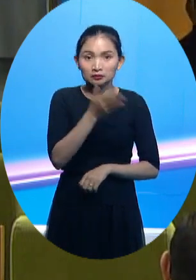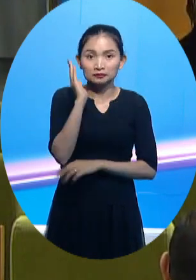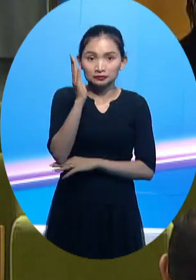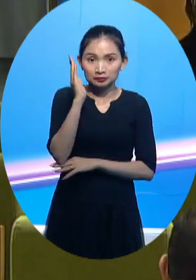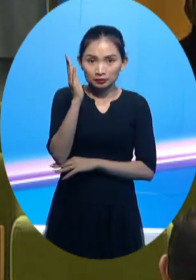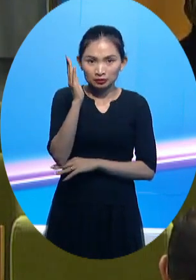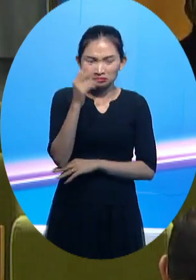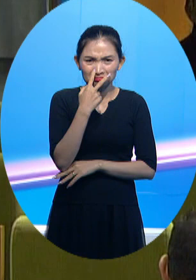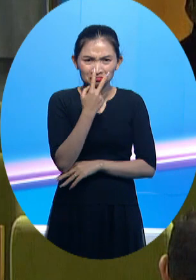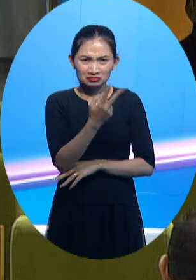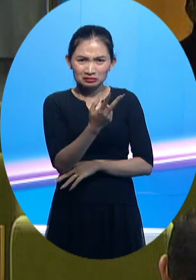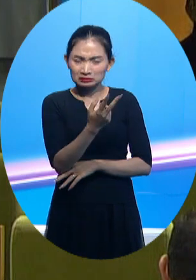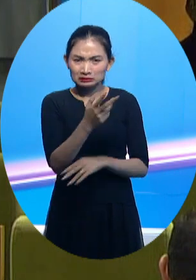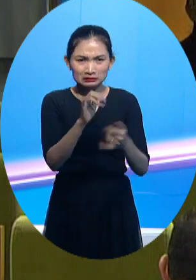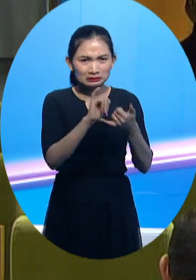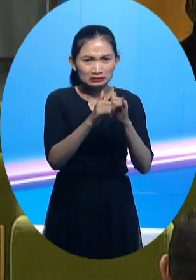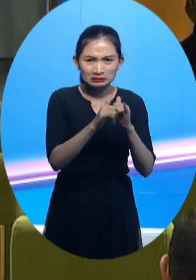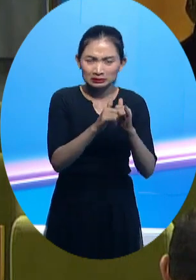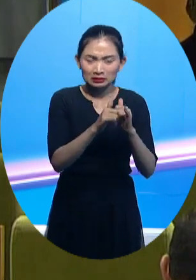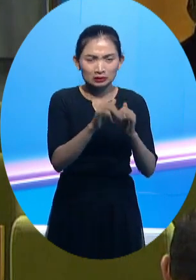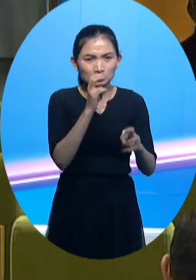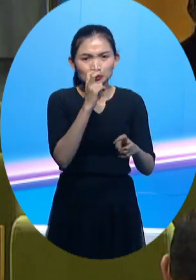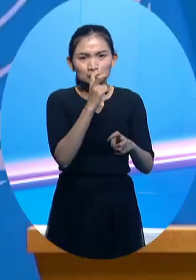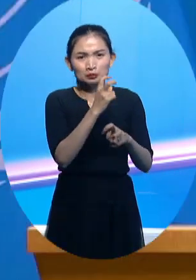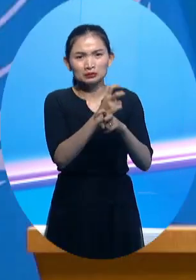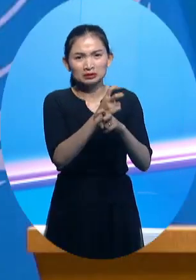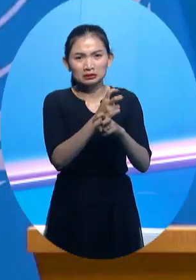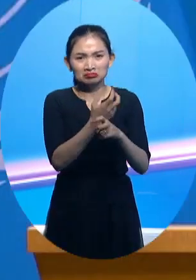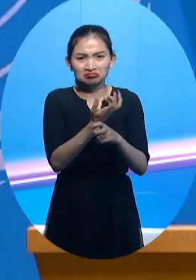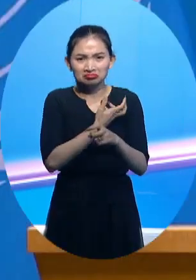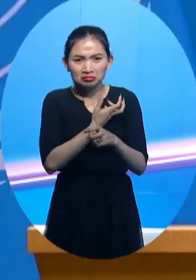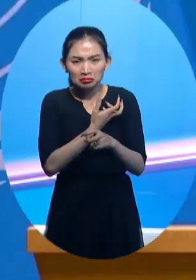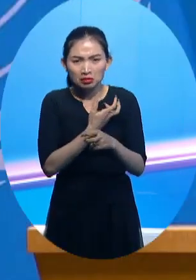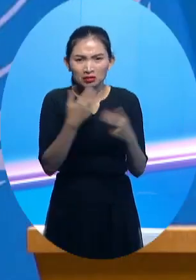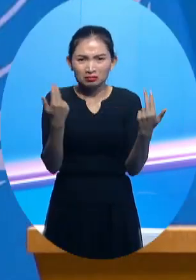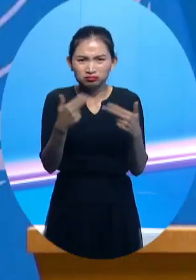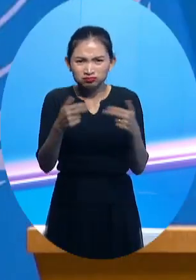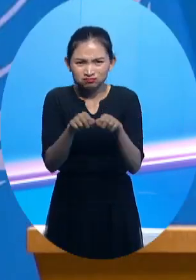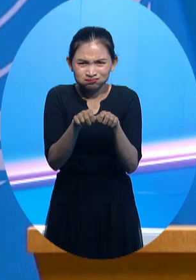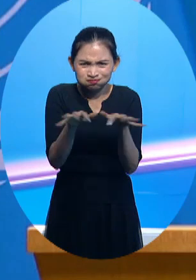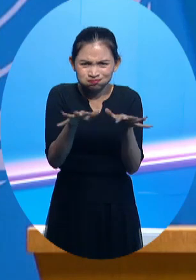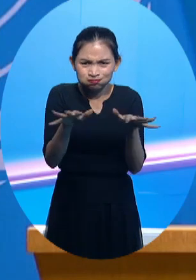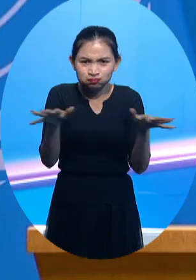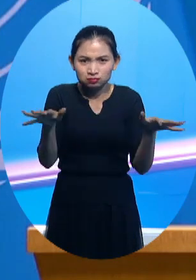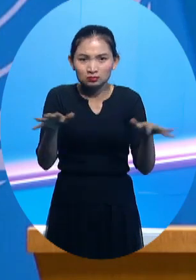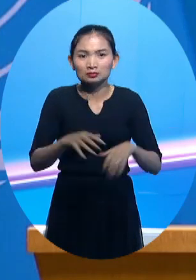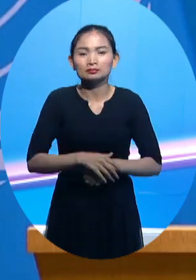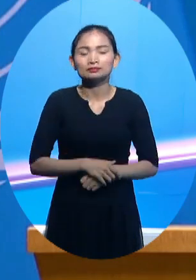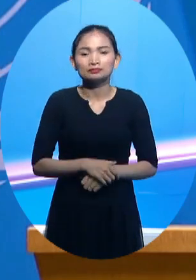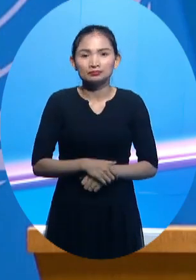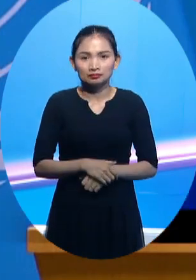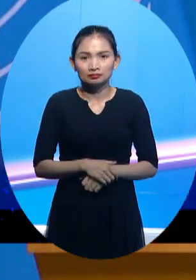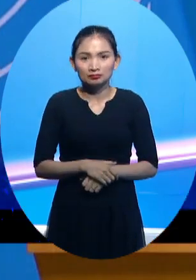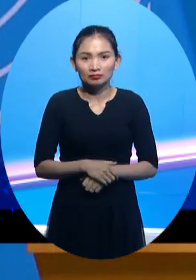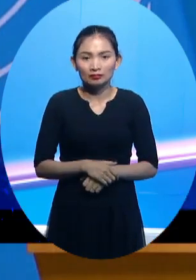mới này đã thực sự cho thấy rõ nguy cơ dẫn tới lan rộng xung đột ngày Tổng thư ký đã đề